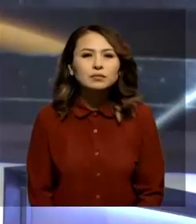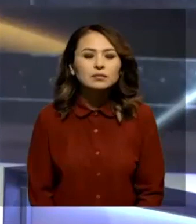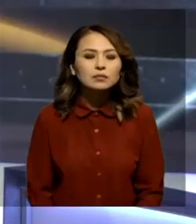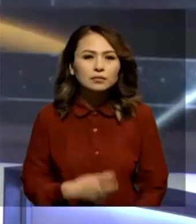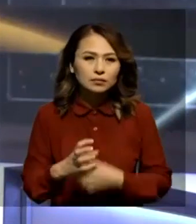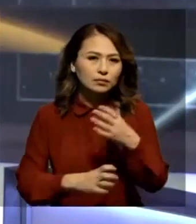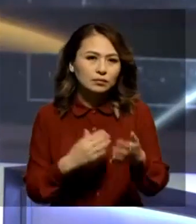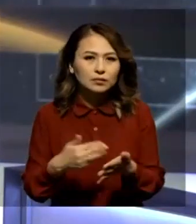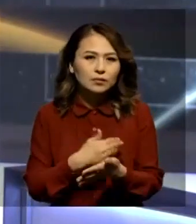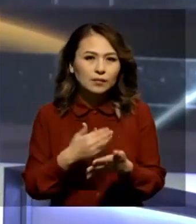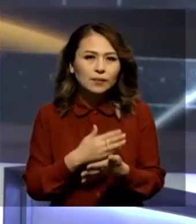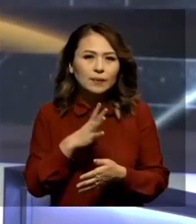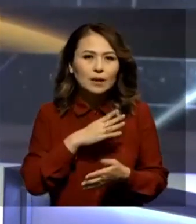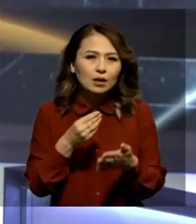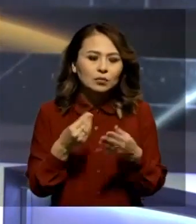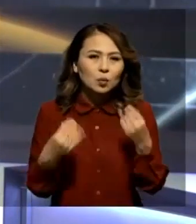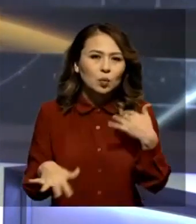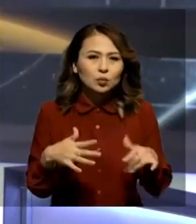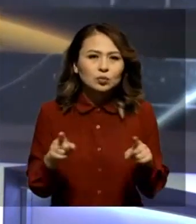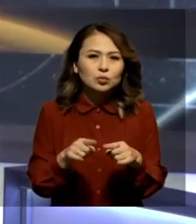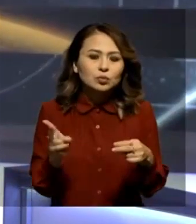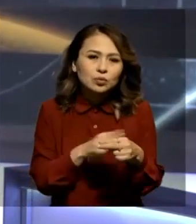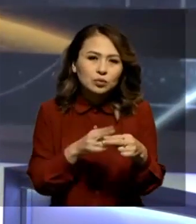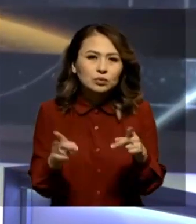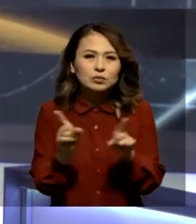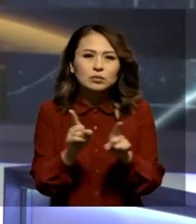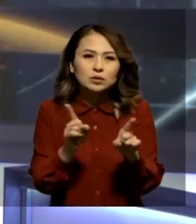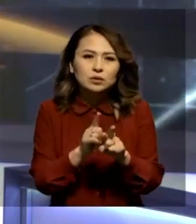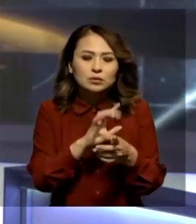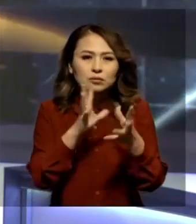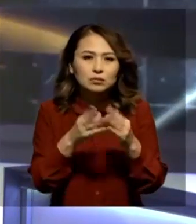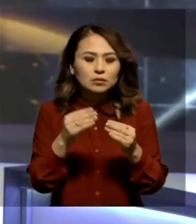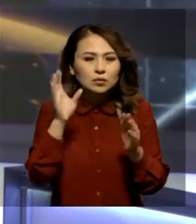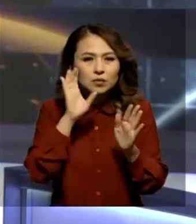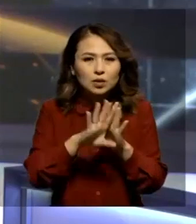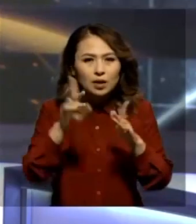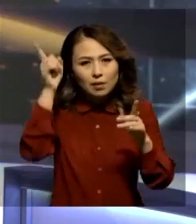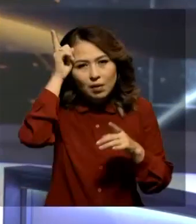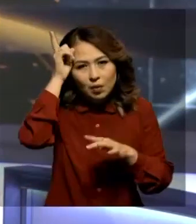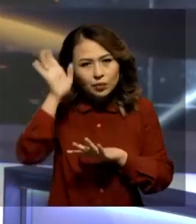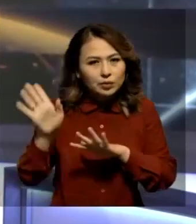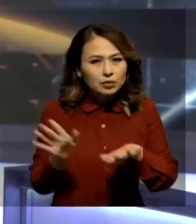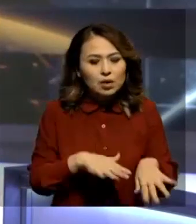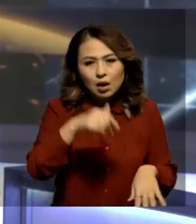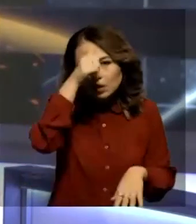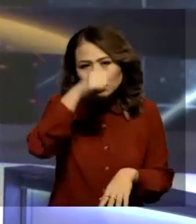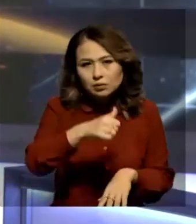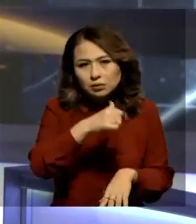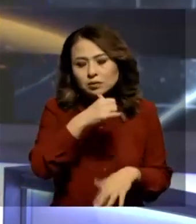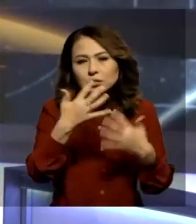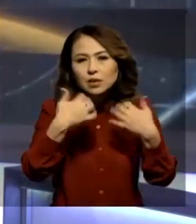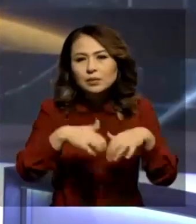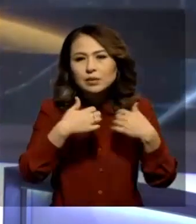Жаһаннан бірер ақпар, әлем елдері қымбатшылықпен қанша күрессе де инфляция ырыққа көнер емес. Мәселен, Германияда өткен айда оның